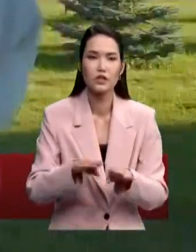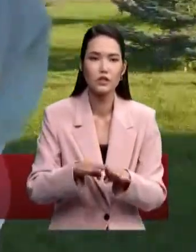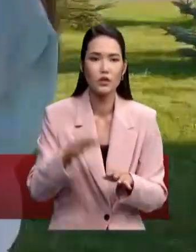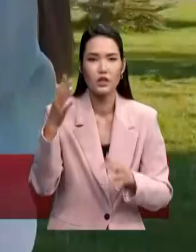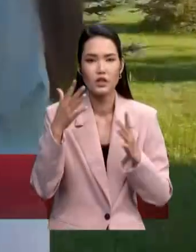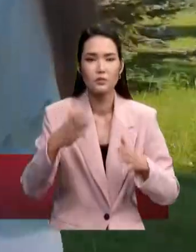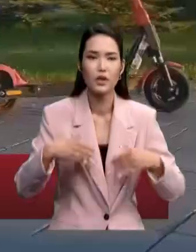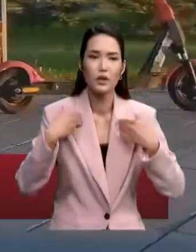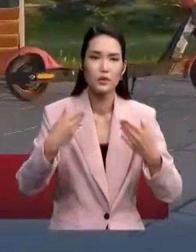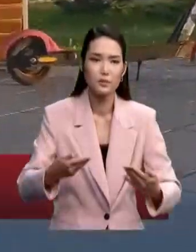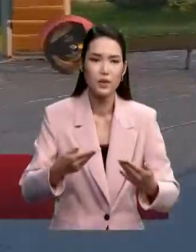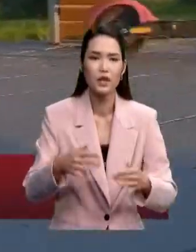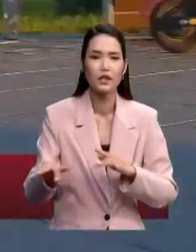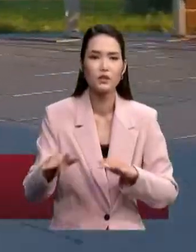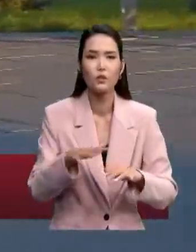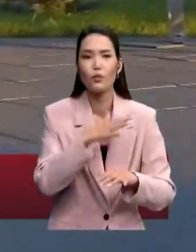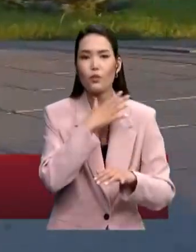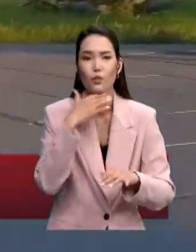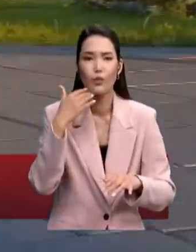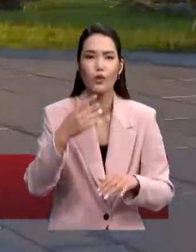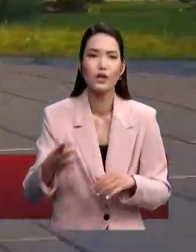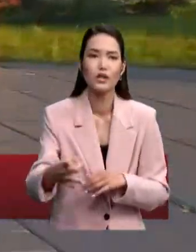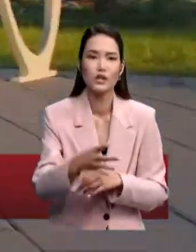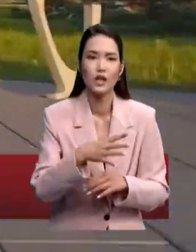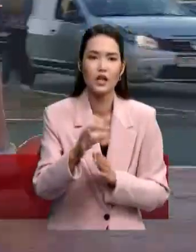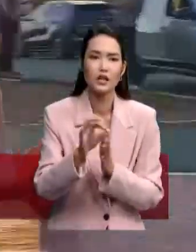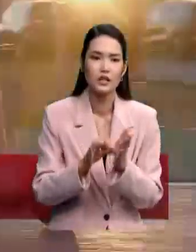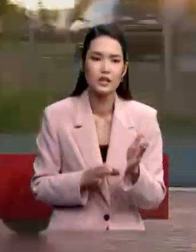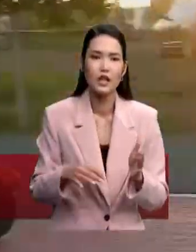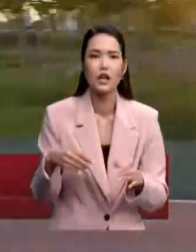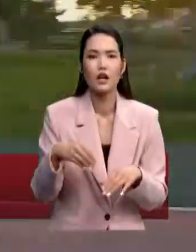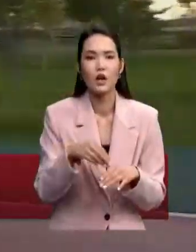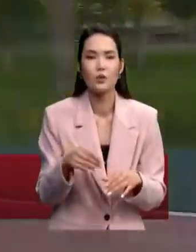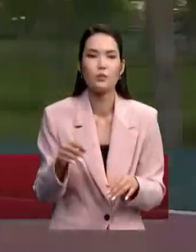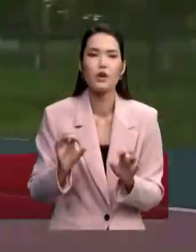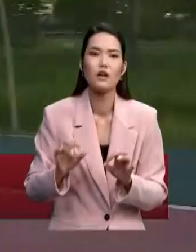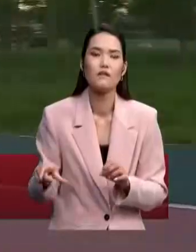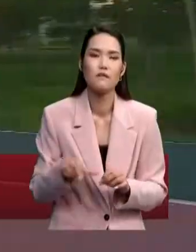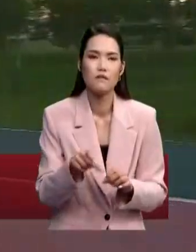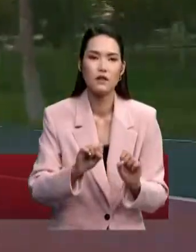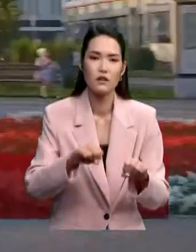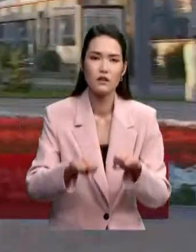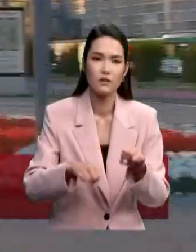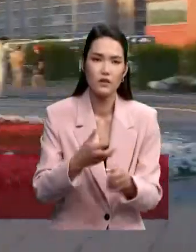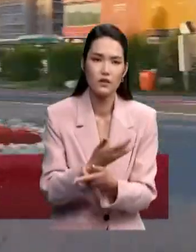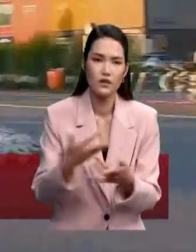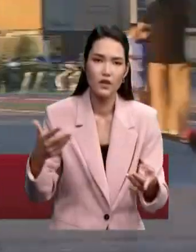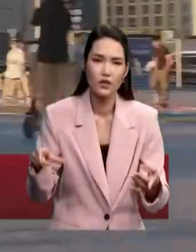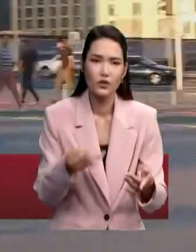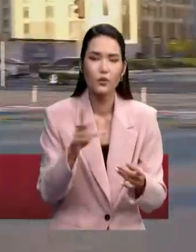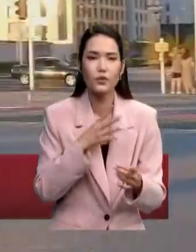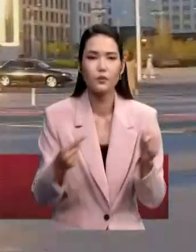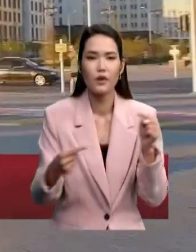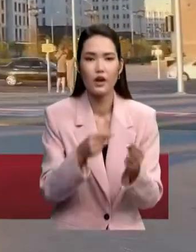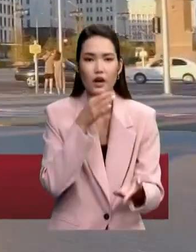Смышляева предложила при возведении новых микрорайонов сразу прокладывать велодорожки. А глава МВД подчеркнул, что